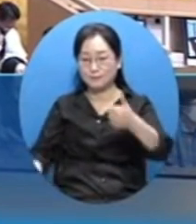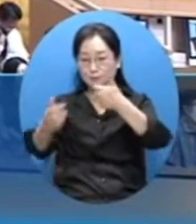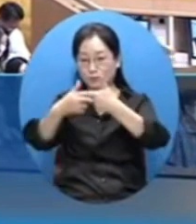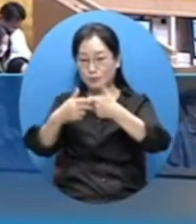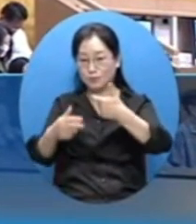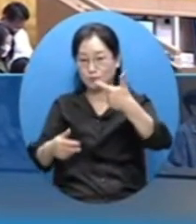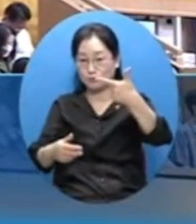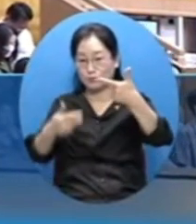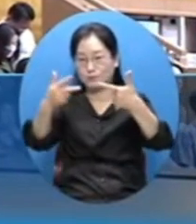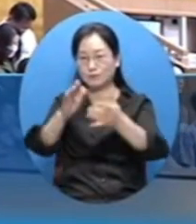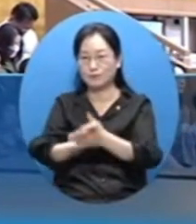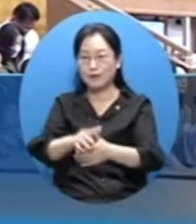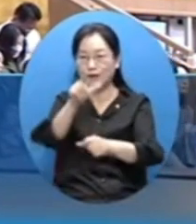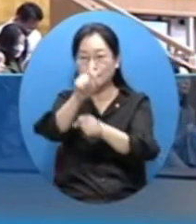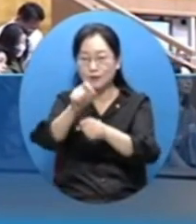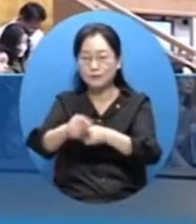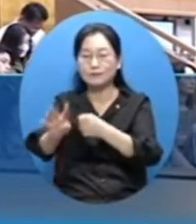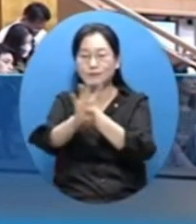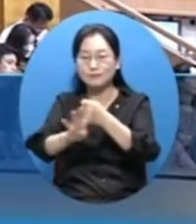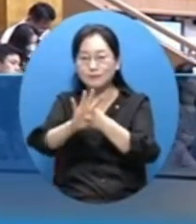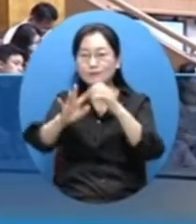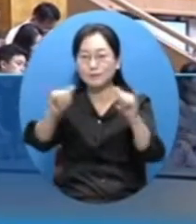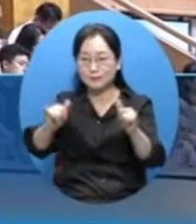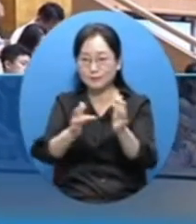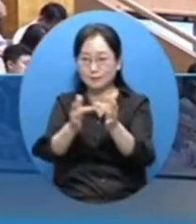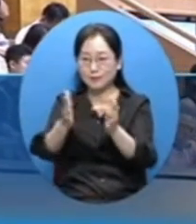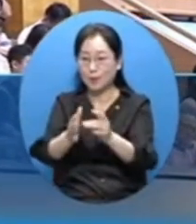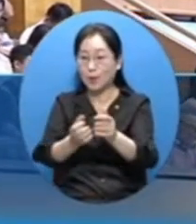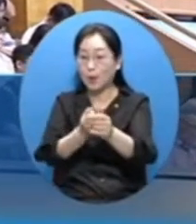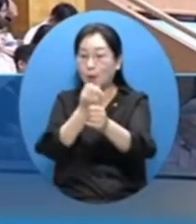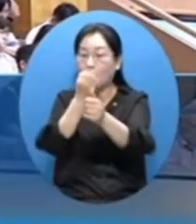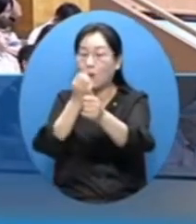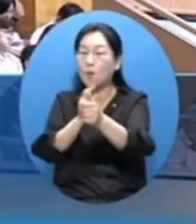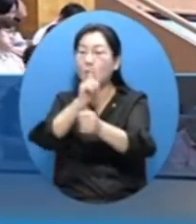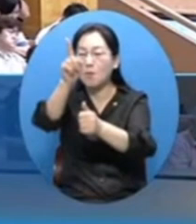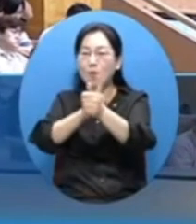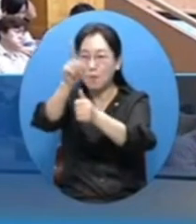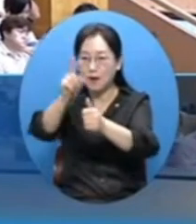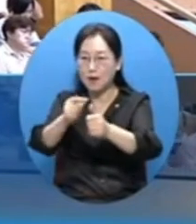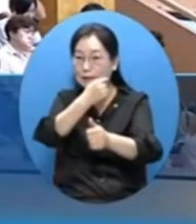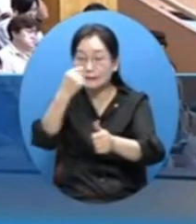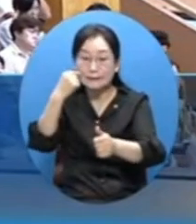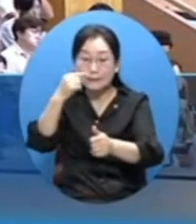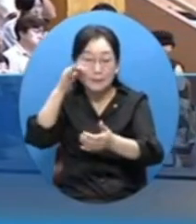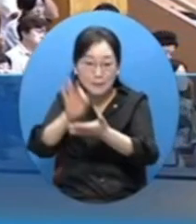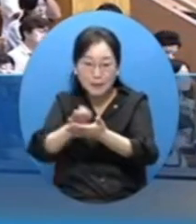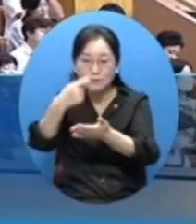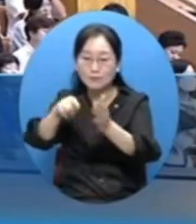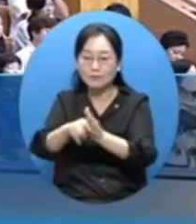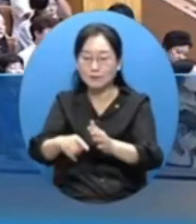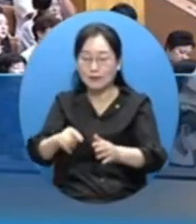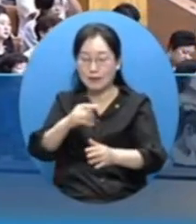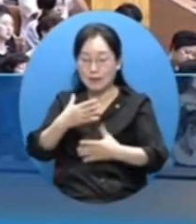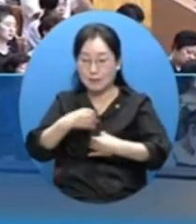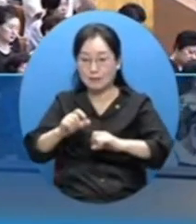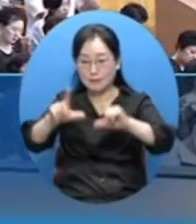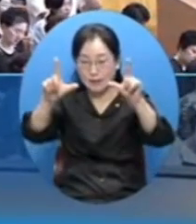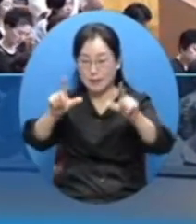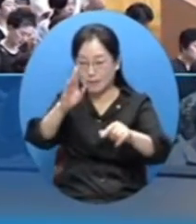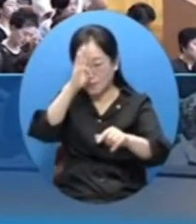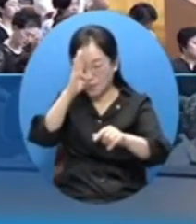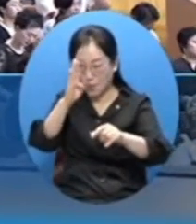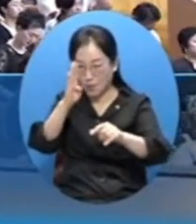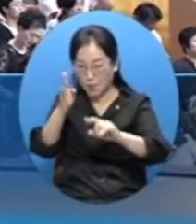7절에 서기관과 바리새인들이 예수를 고발할 증거를 찾으려 하여 안식일에 병을 고치시는가